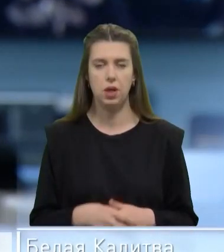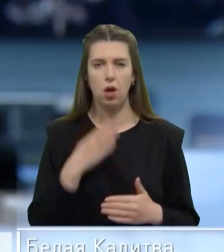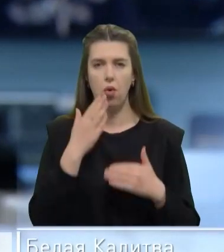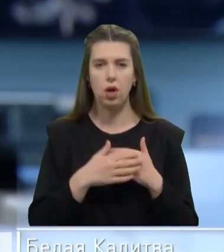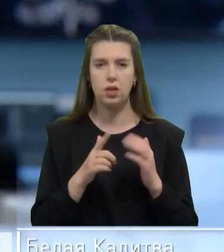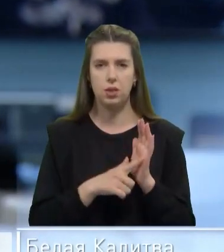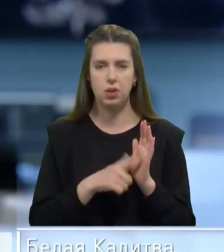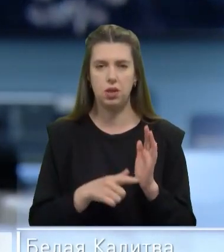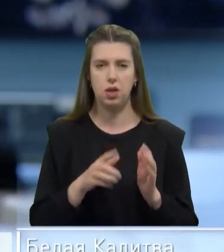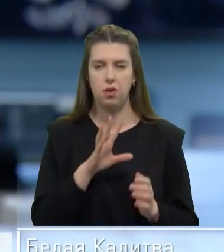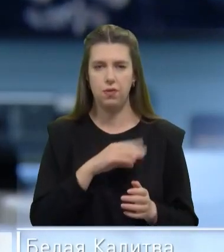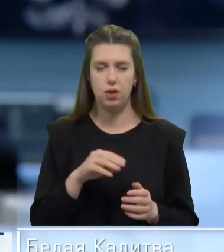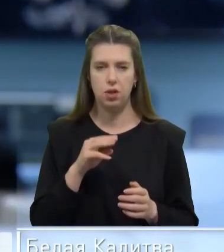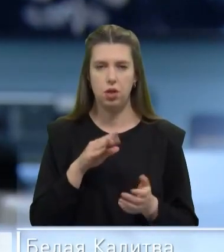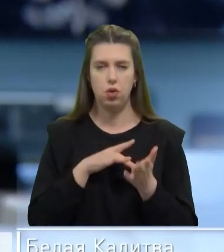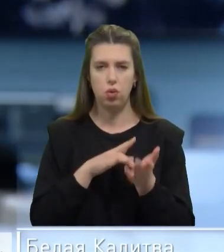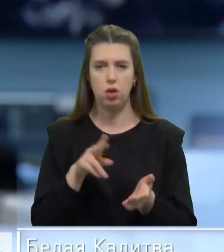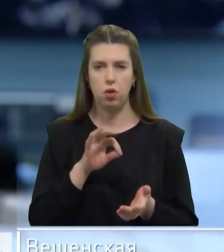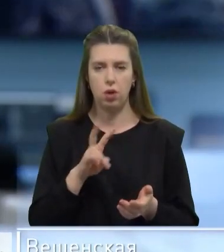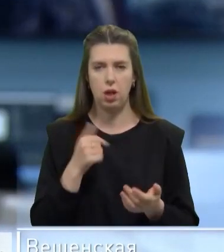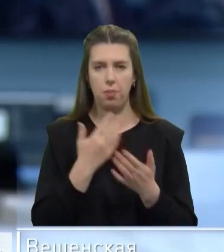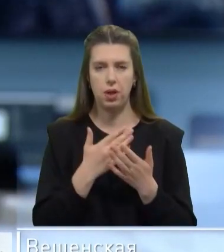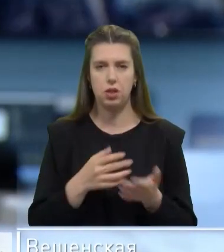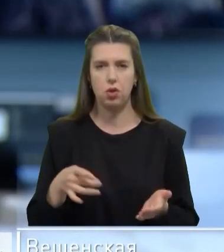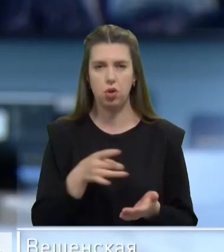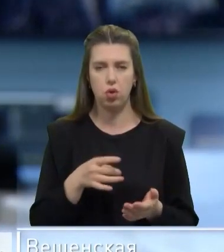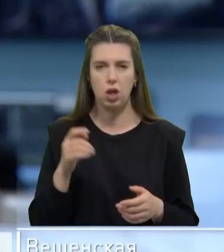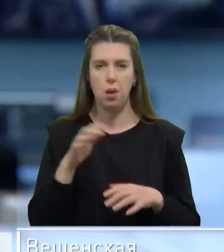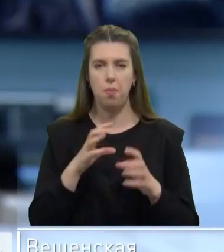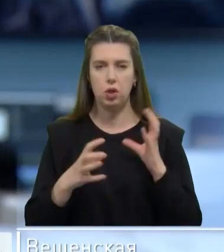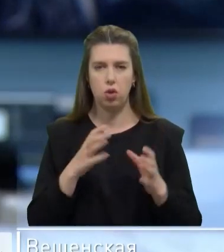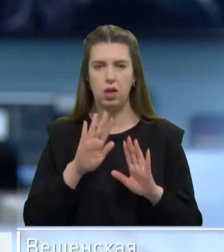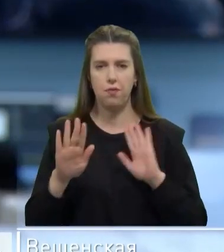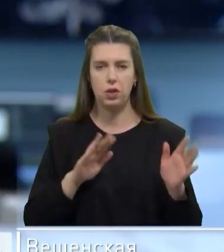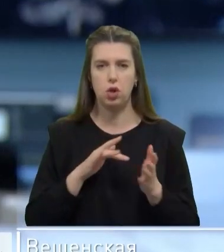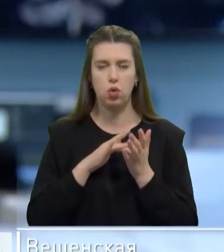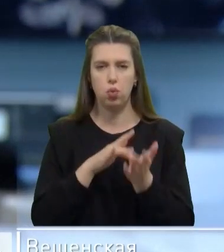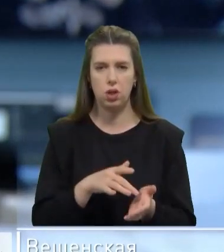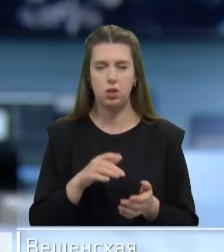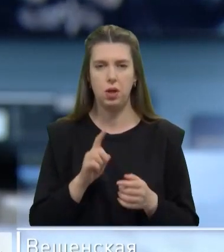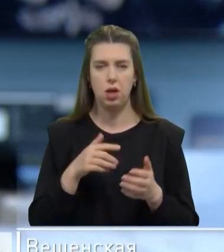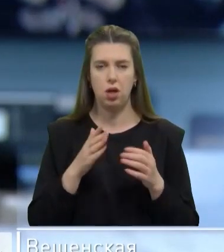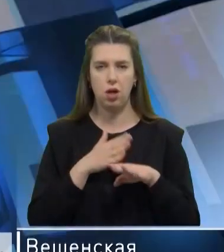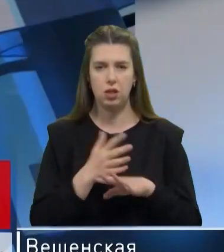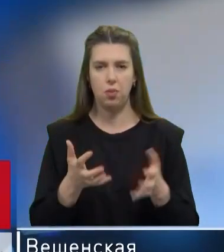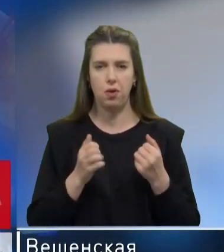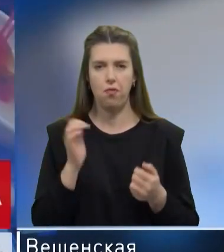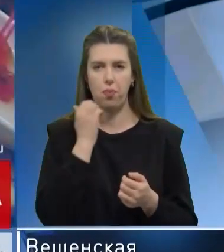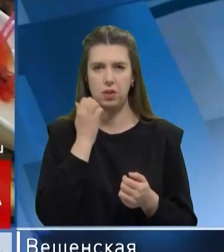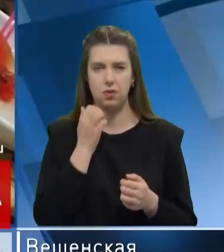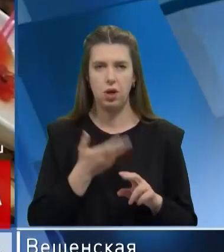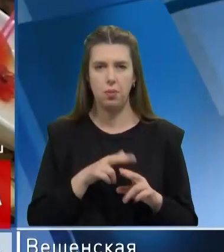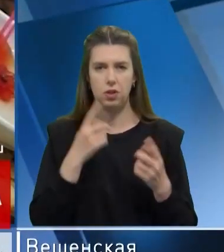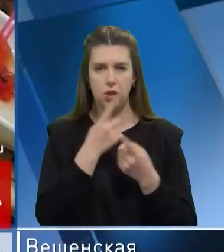Около 70 представителей туриндустрии Дона представляют регион на международной выставке туризма и индустрии гостеприимства в Москве. Об